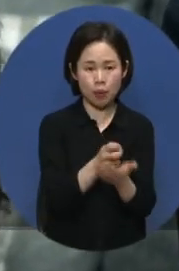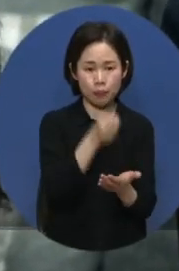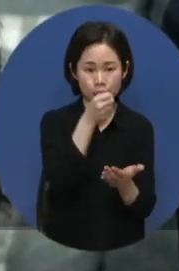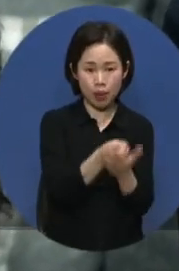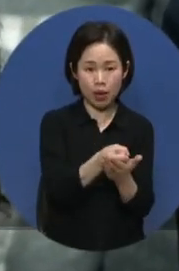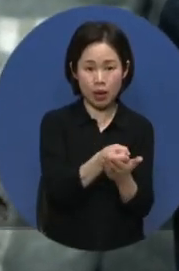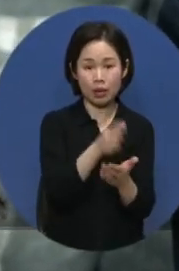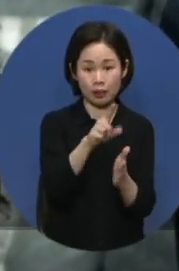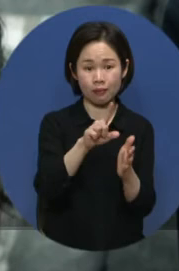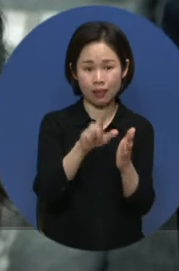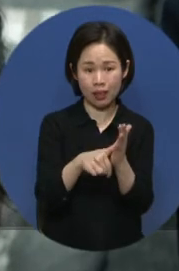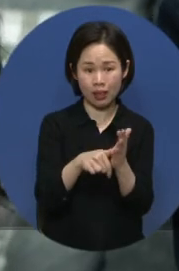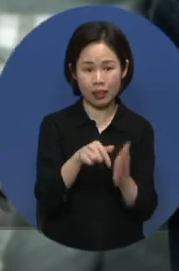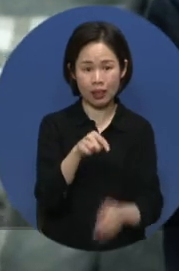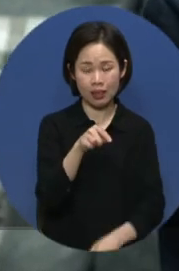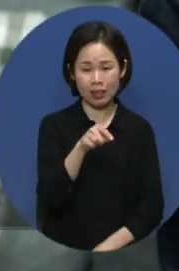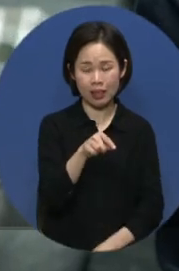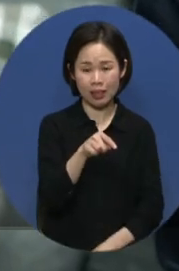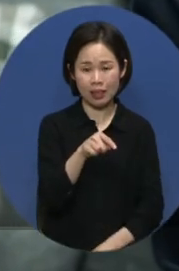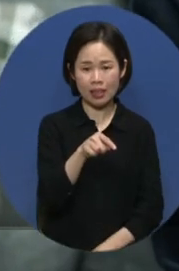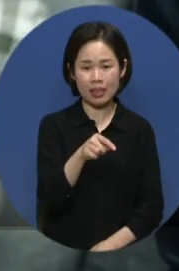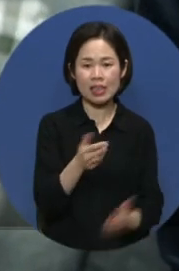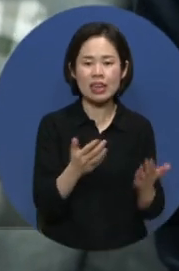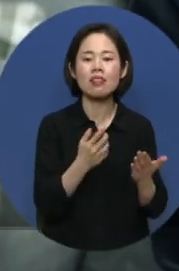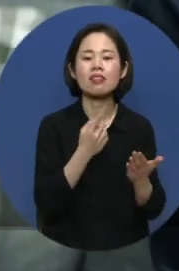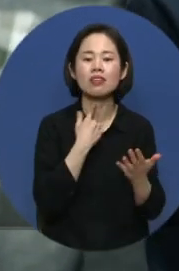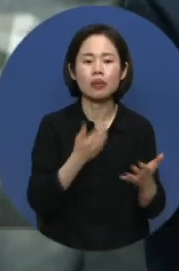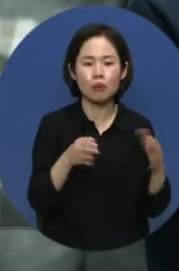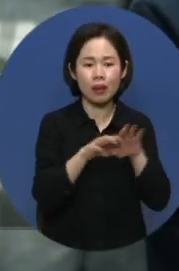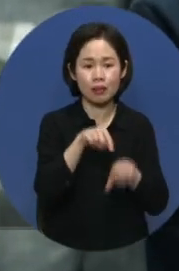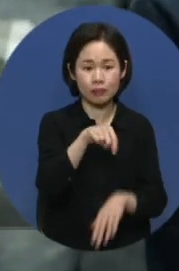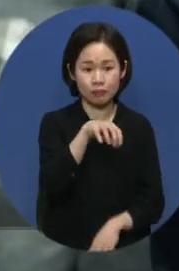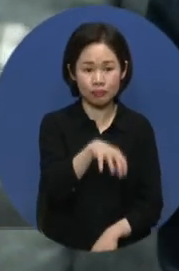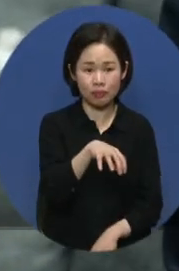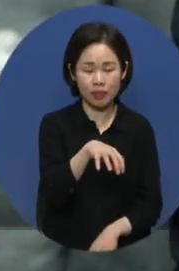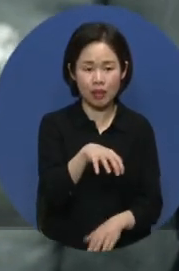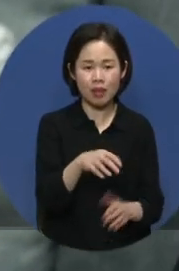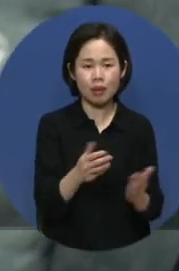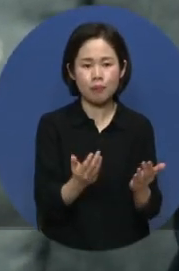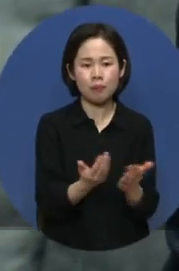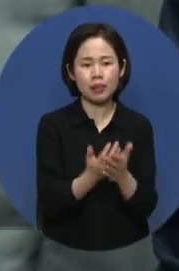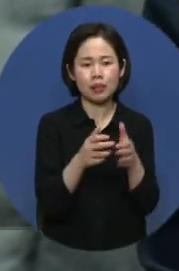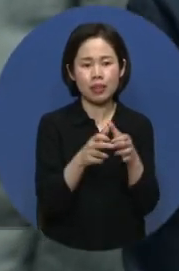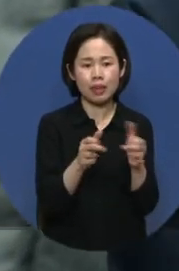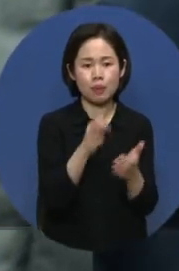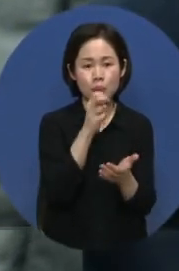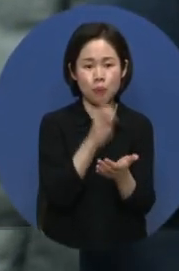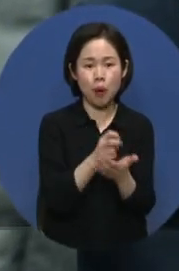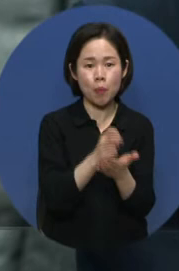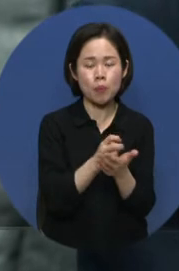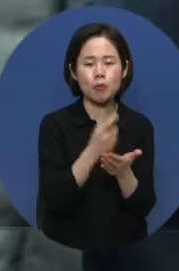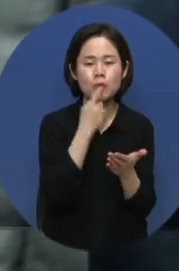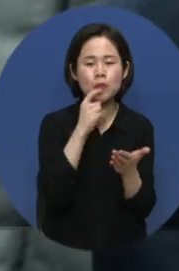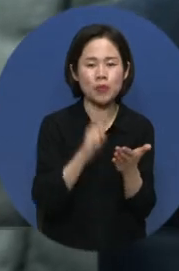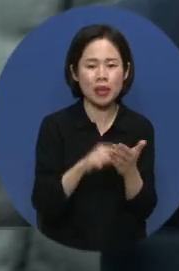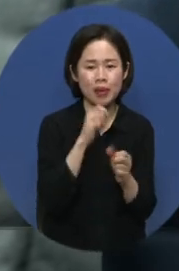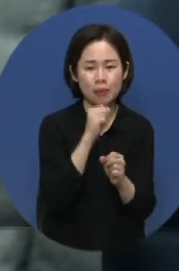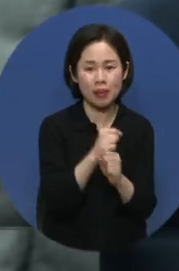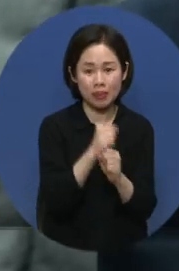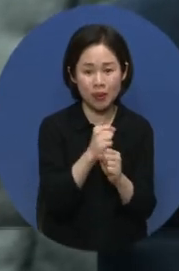당시에 그 일했던 기관에서 발달장애인법을 쉽게 만들어서 배포하는 작업을